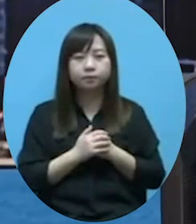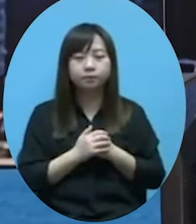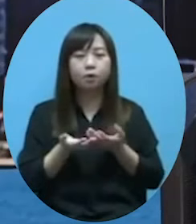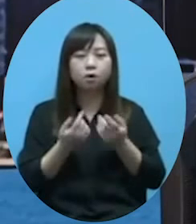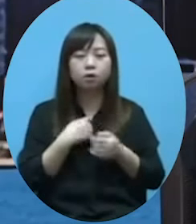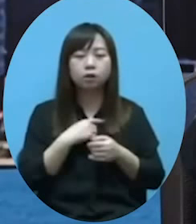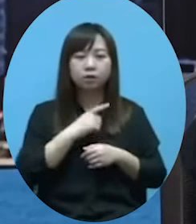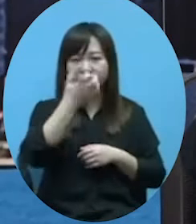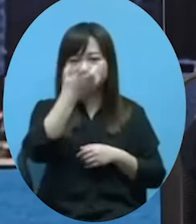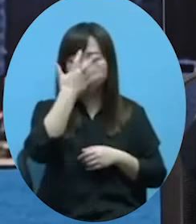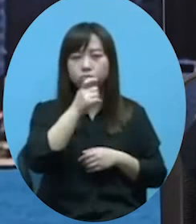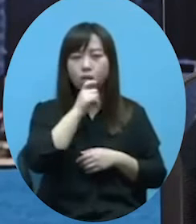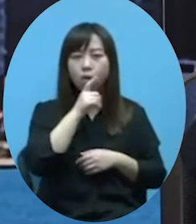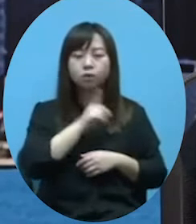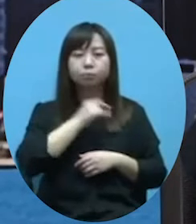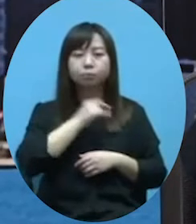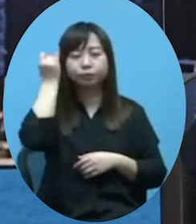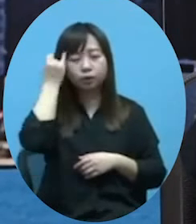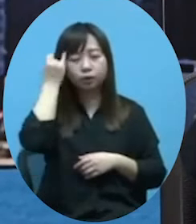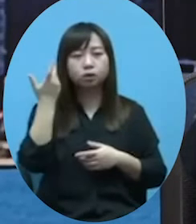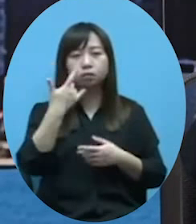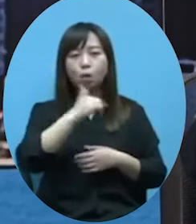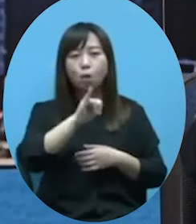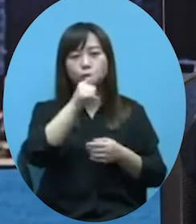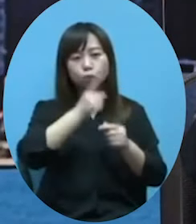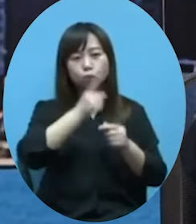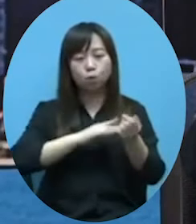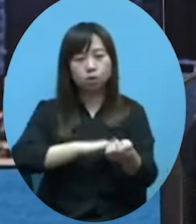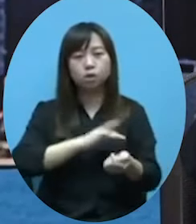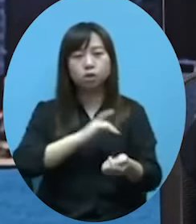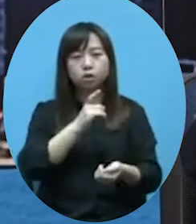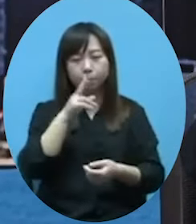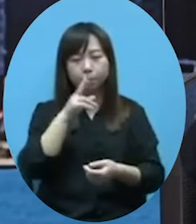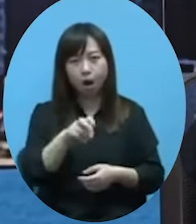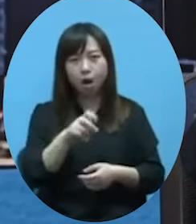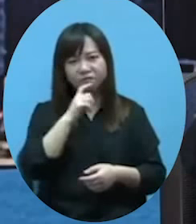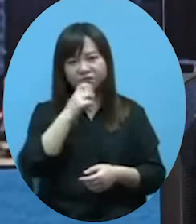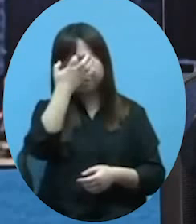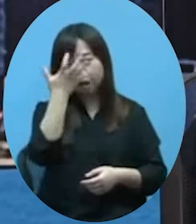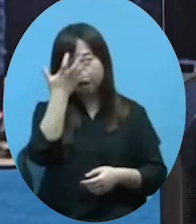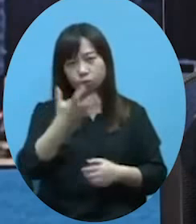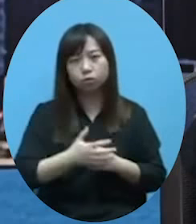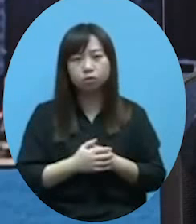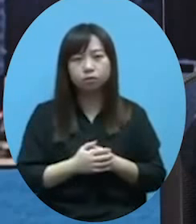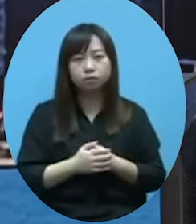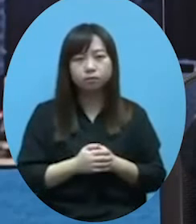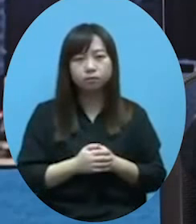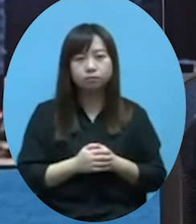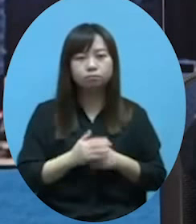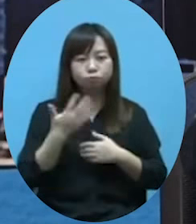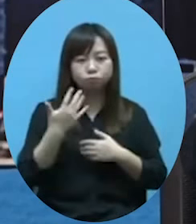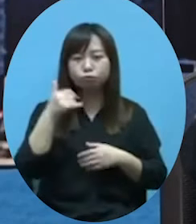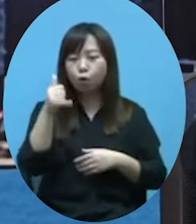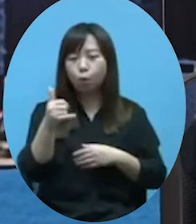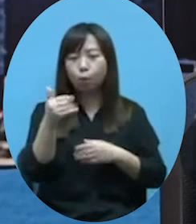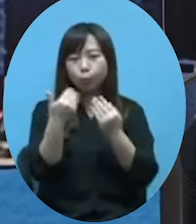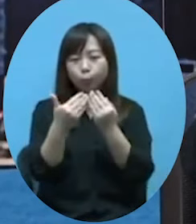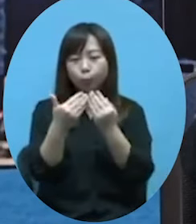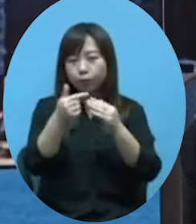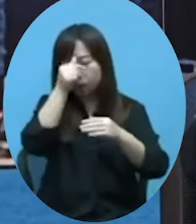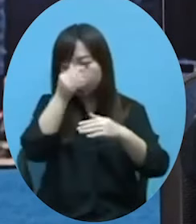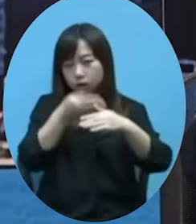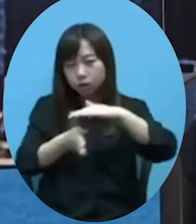自己有些燒他自己都不知道所以他去了看中醫的時候都發現有些燒跟著他去門診最後去